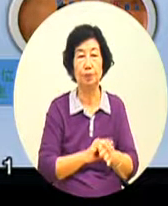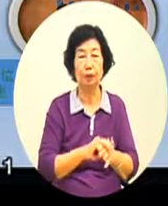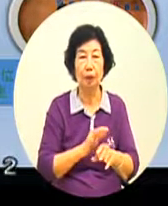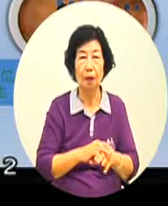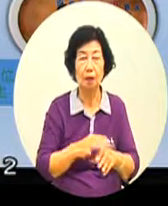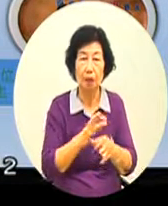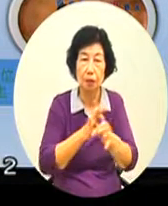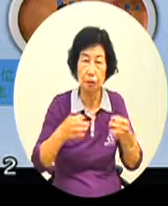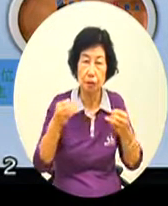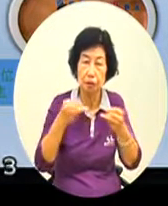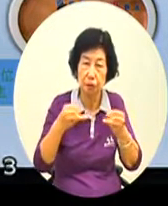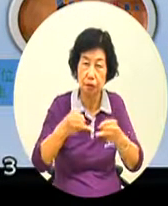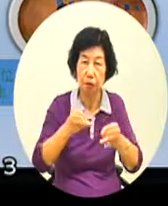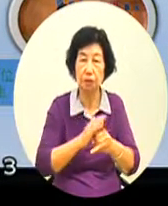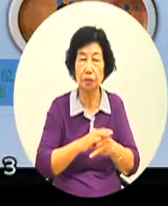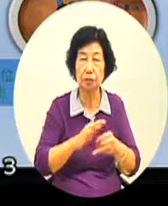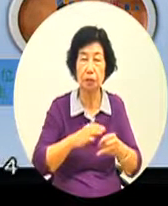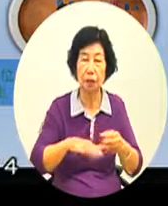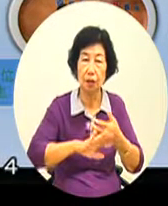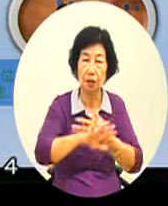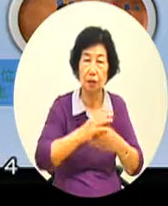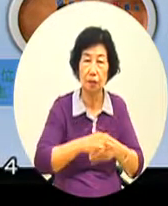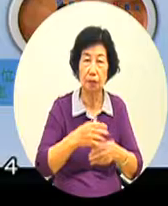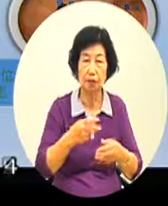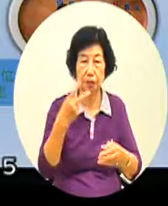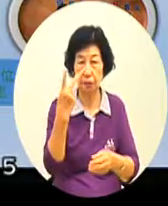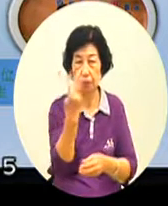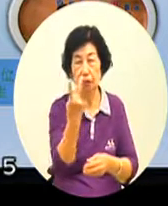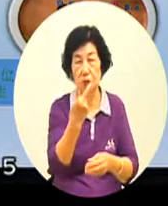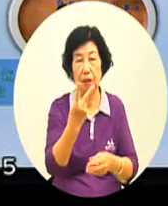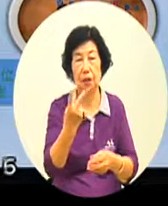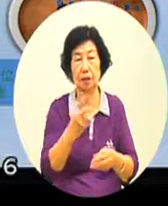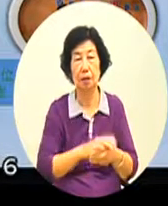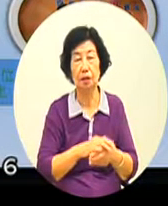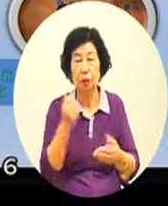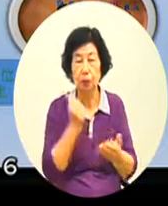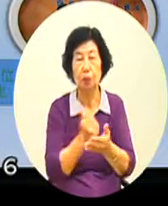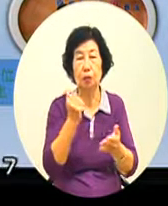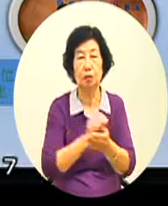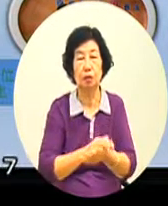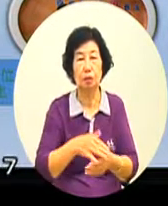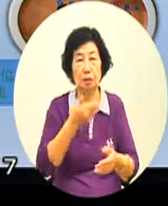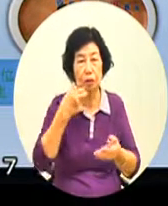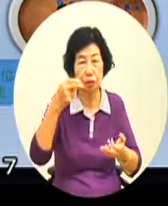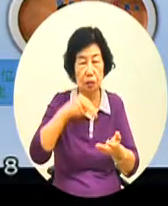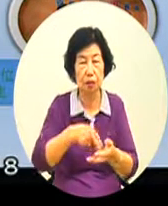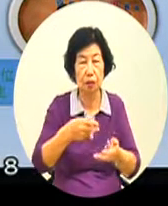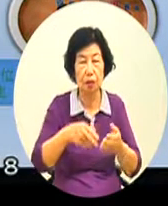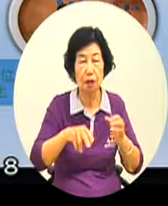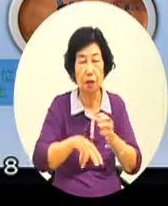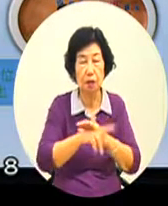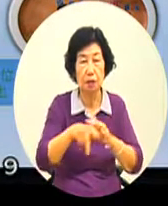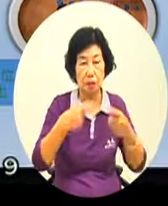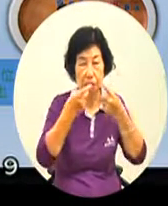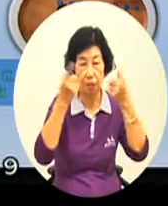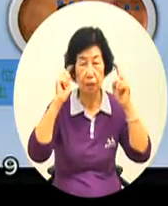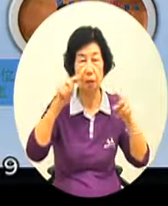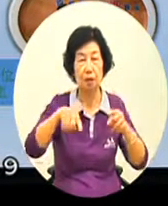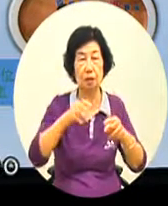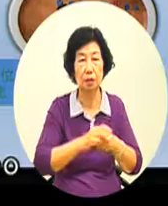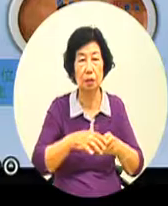外，另外有2位原住民学生取得私立空大的学士学位，另外还有3位我们原